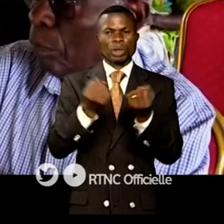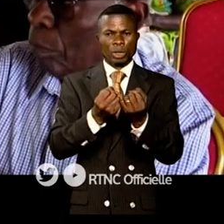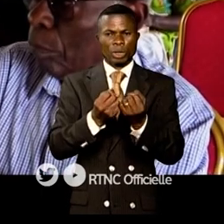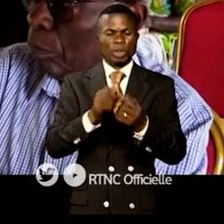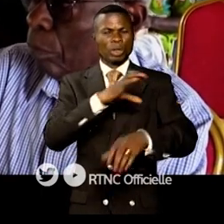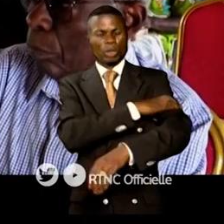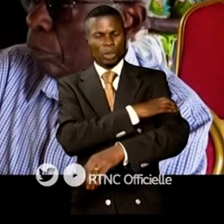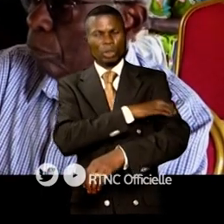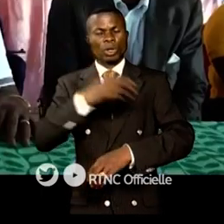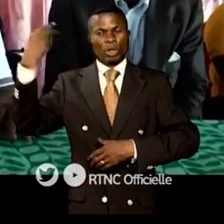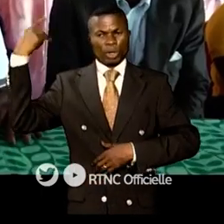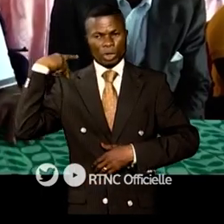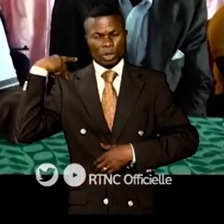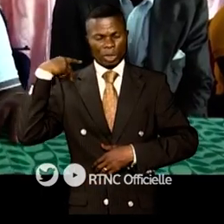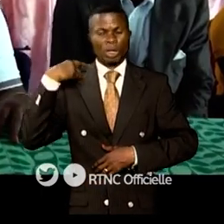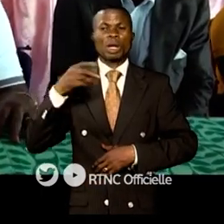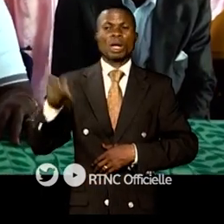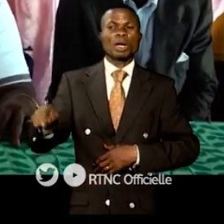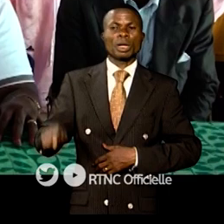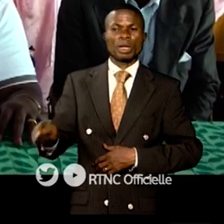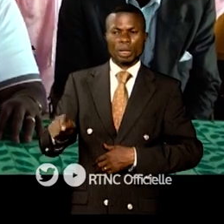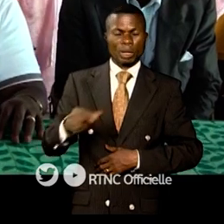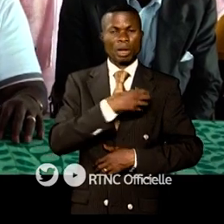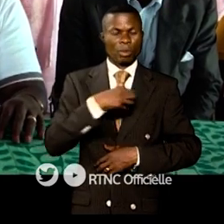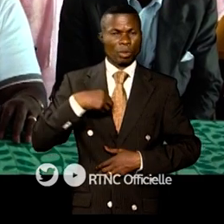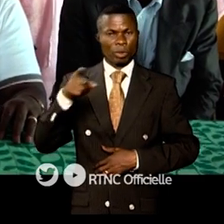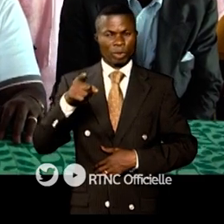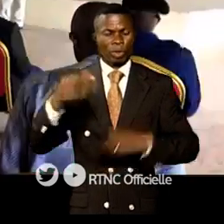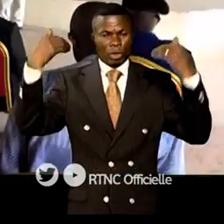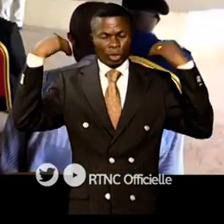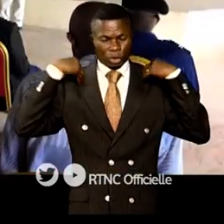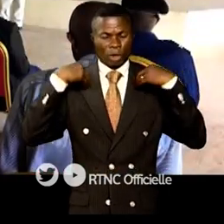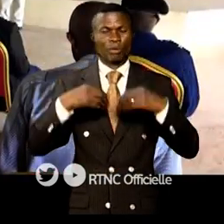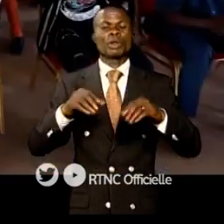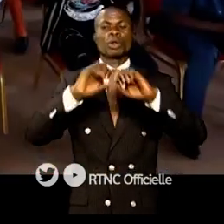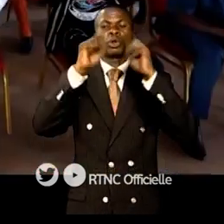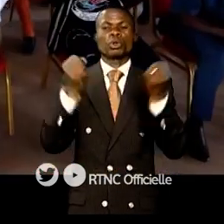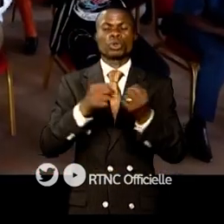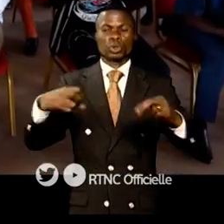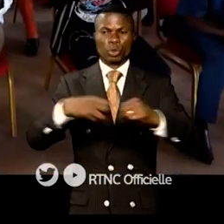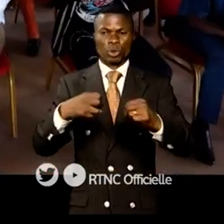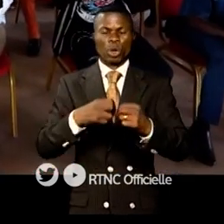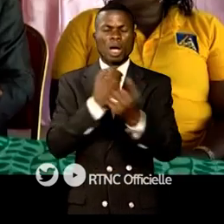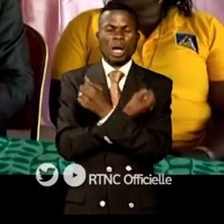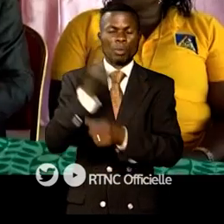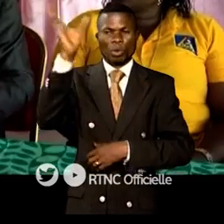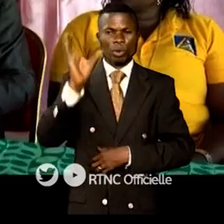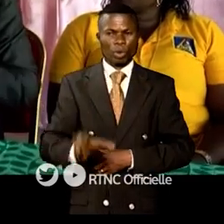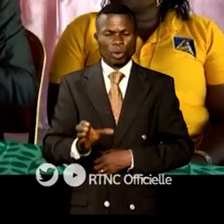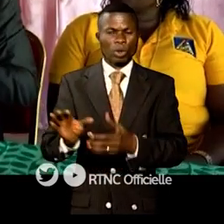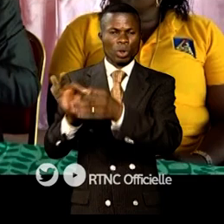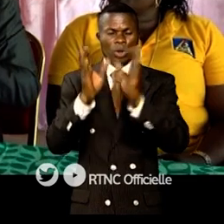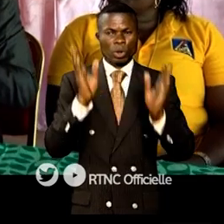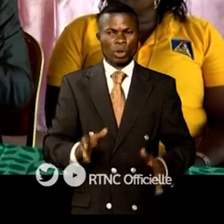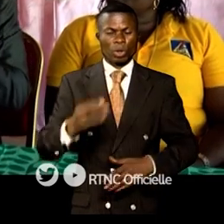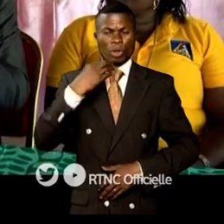autres notables de Luozi, Madame Kadima Tshisekedi Bernadette, cadre de la SNEL, initiatrice d'Amour du Congo central, et le coordonnateur